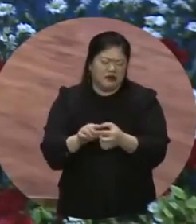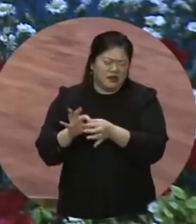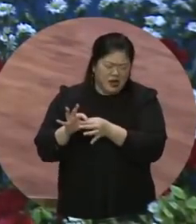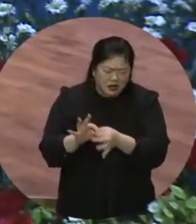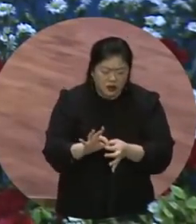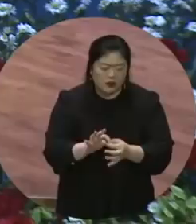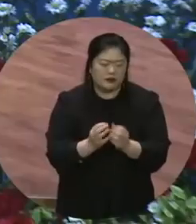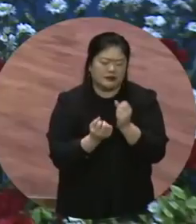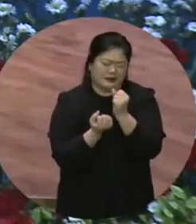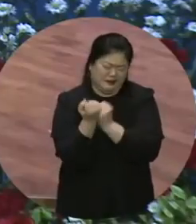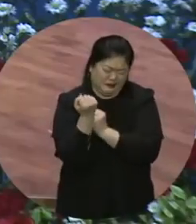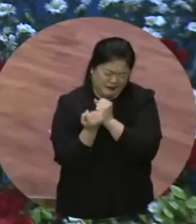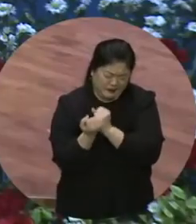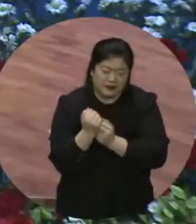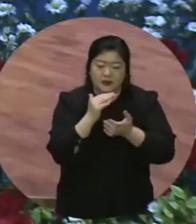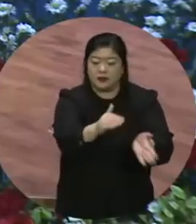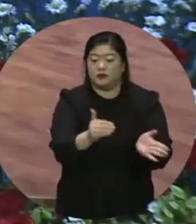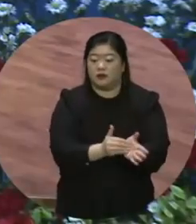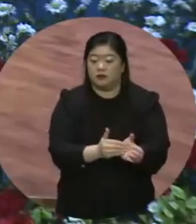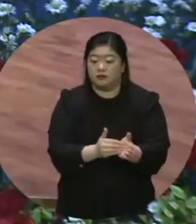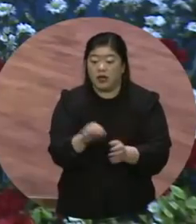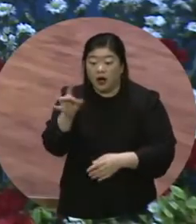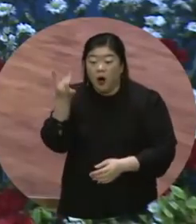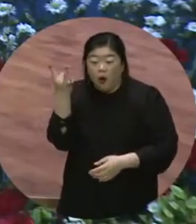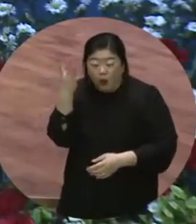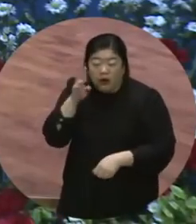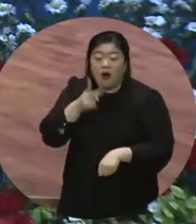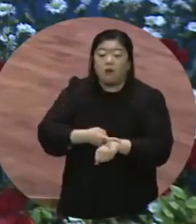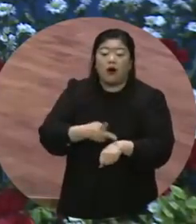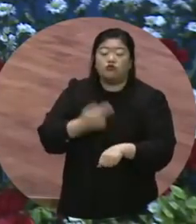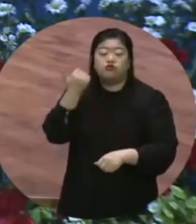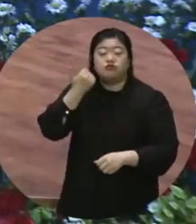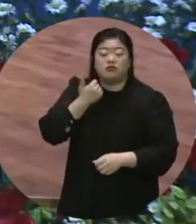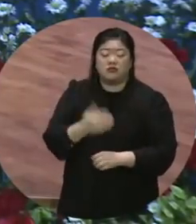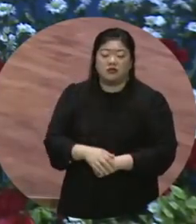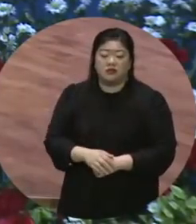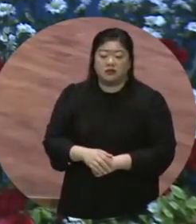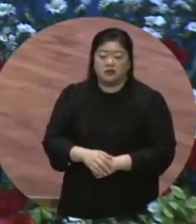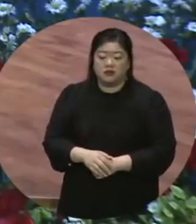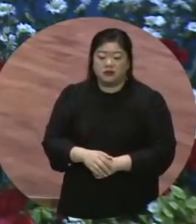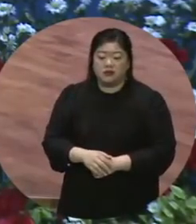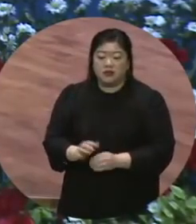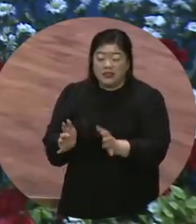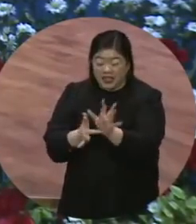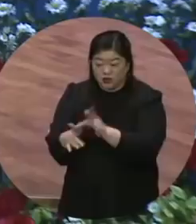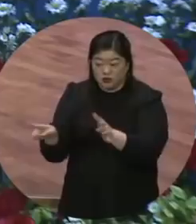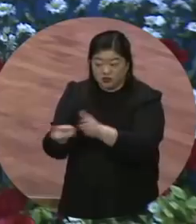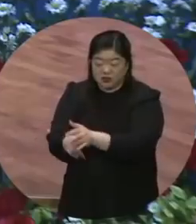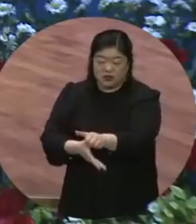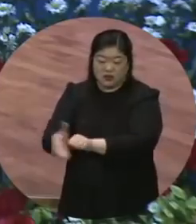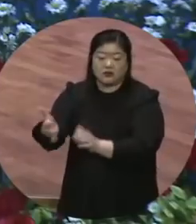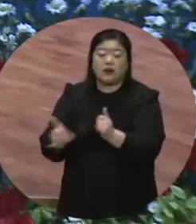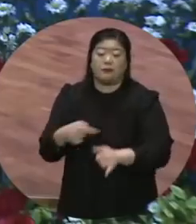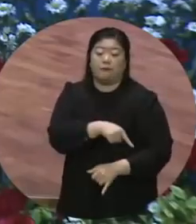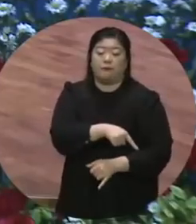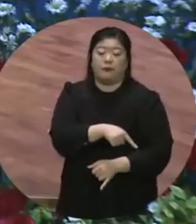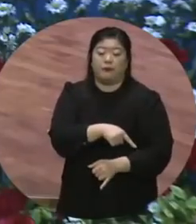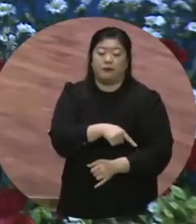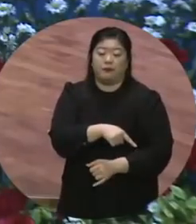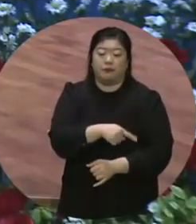선포하고 있어요. 본인이 예수 믿는 사람, 핍박하고 죽일 가던 사람 아니에요. 그러니 누구보다도 은혜를 가장 많이